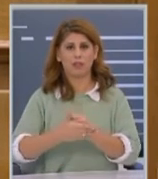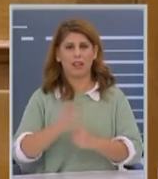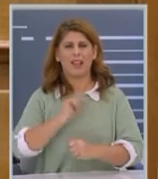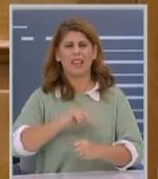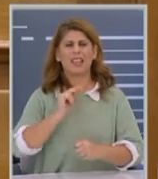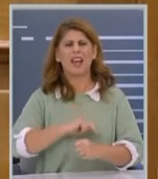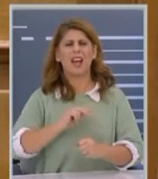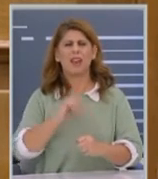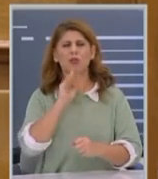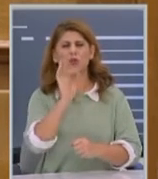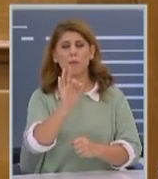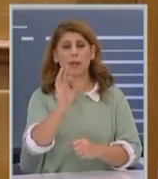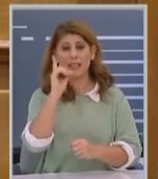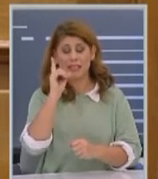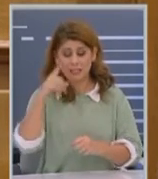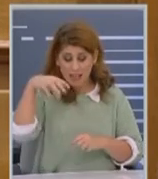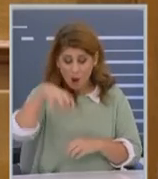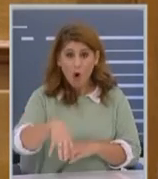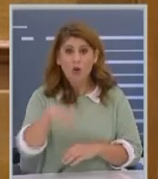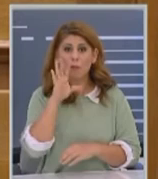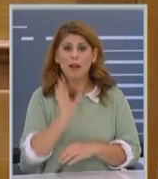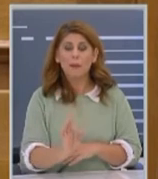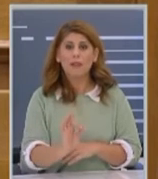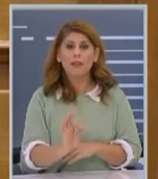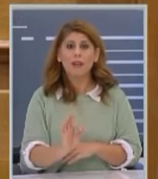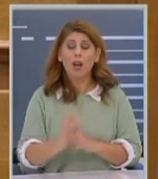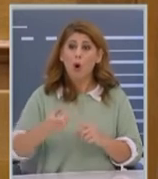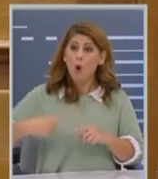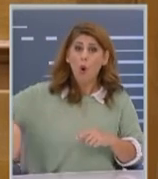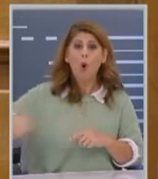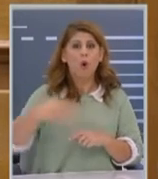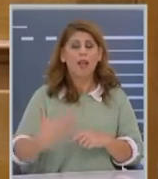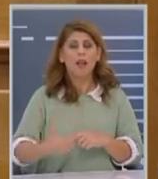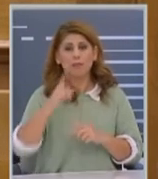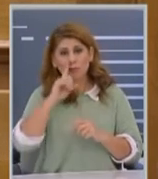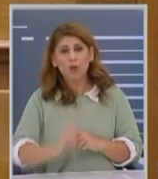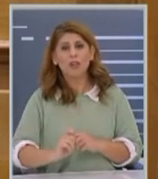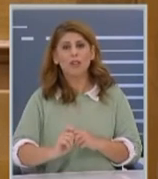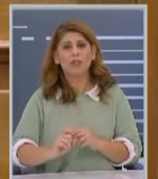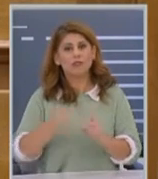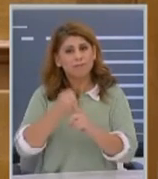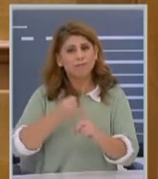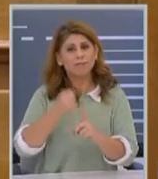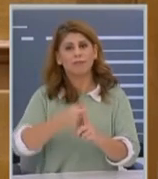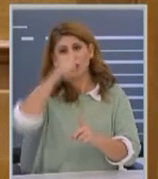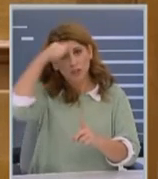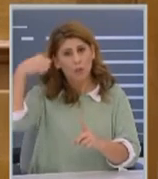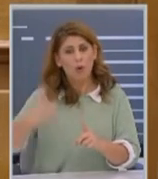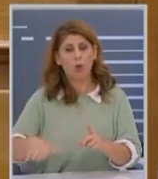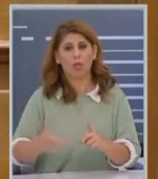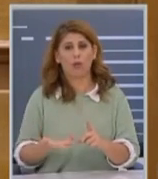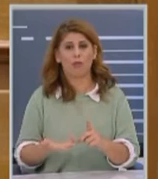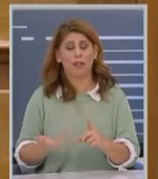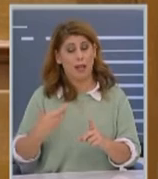κερδοσκοπία, σε ένα χώρο πραγματικά που όλοι έχουμε χρέος να υπερασπιστούμε το μόχθο τους. Εμείς